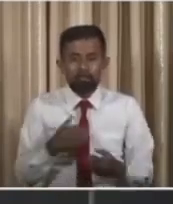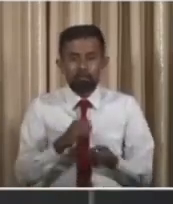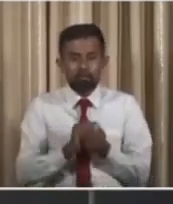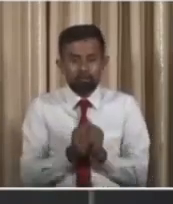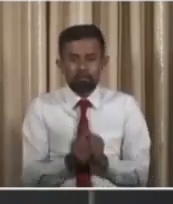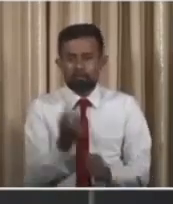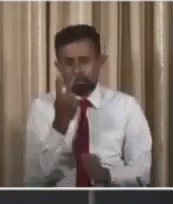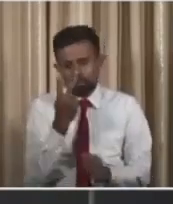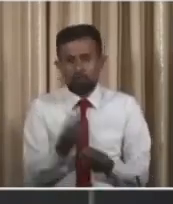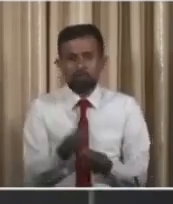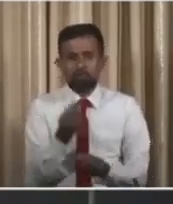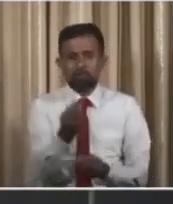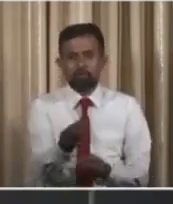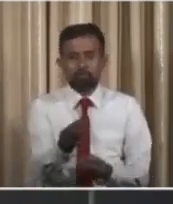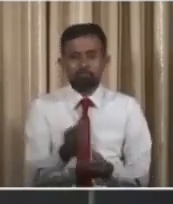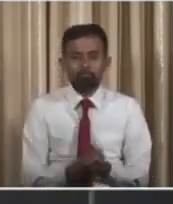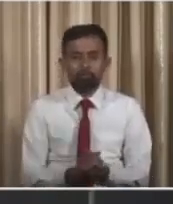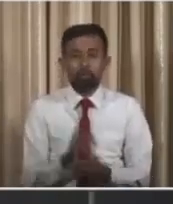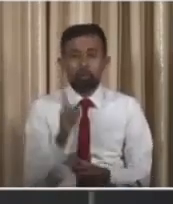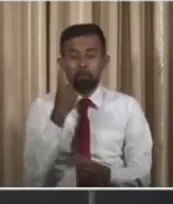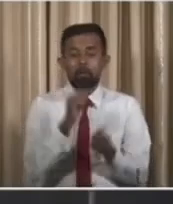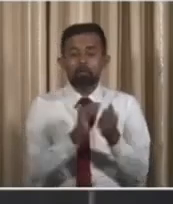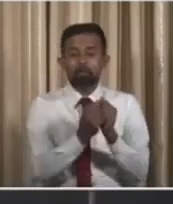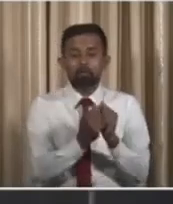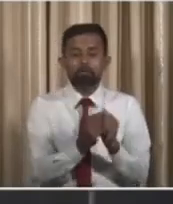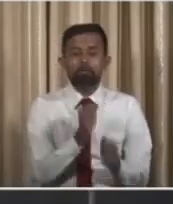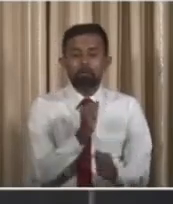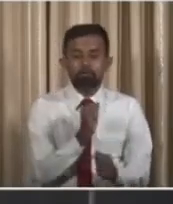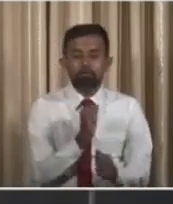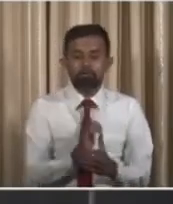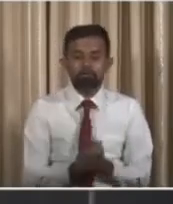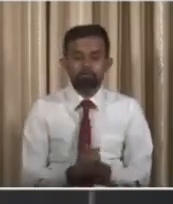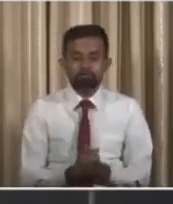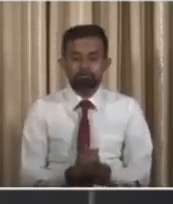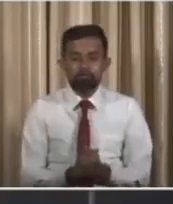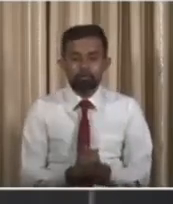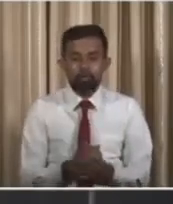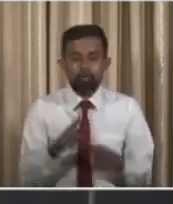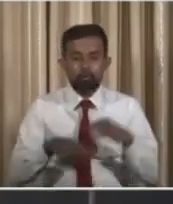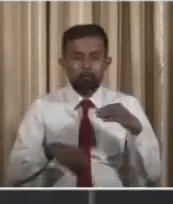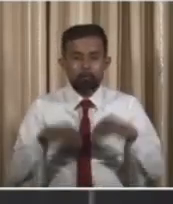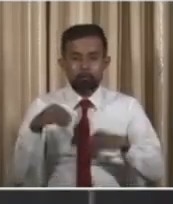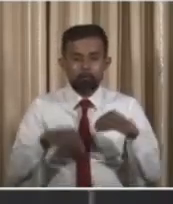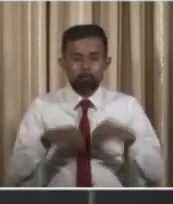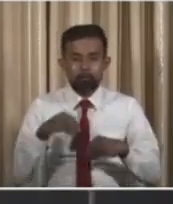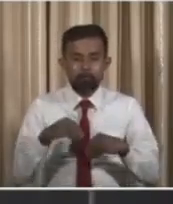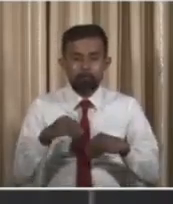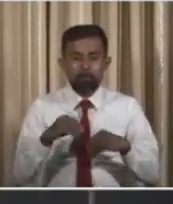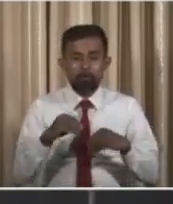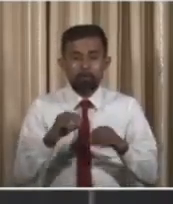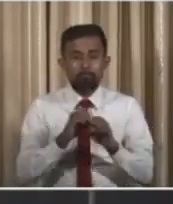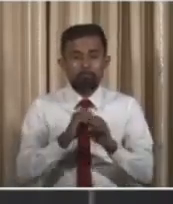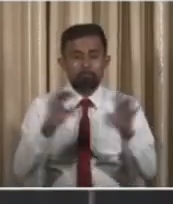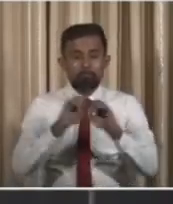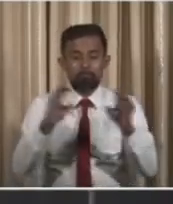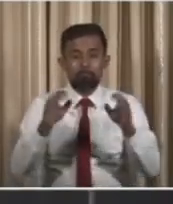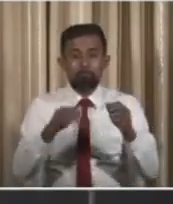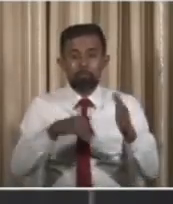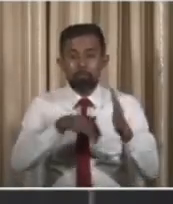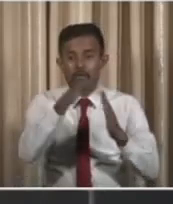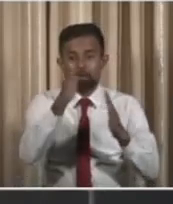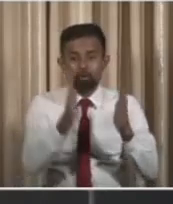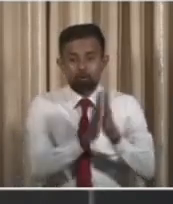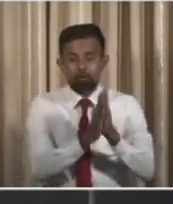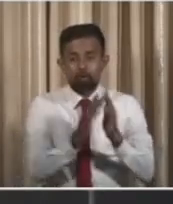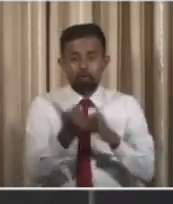sansodan dekai idri pat keran. Paling ini sansodan itu amai me mati warana prachara ke dan mim karno kota